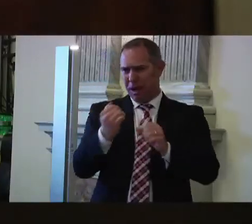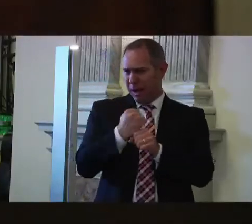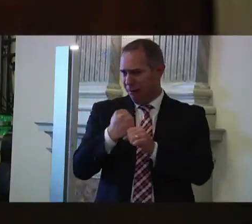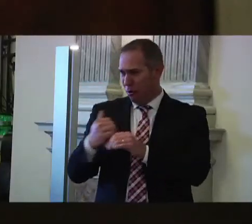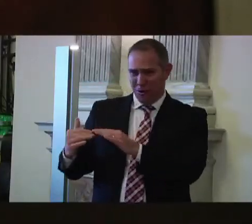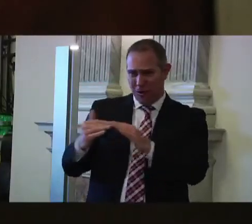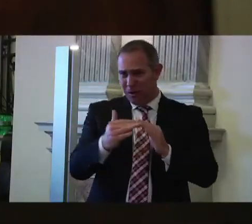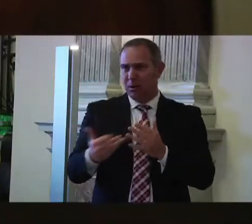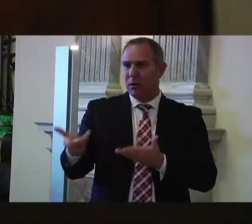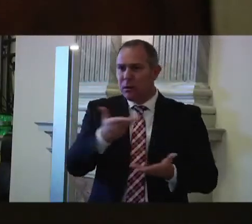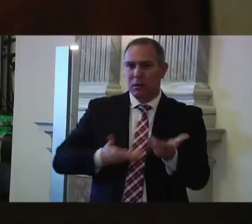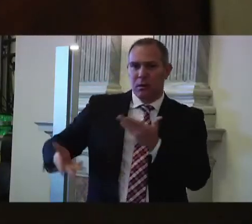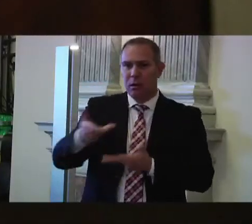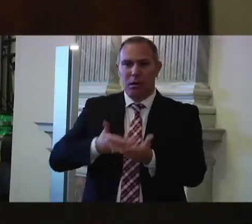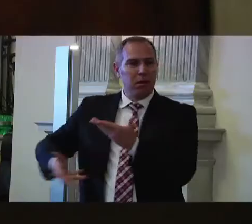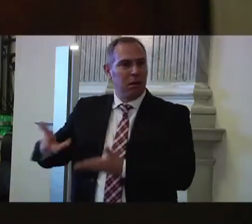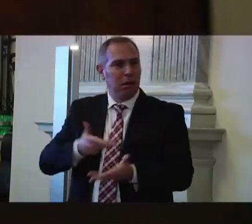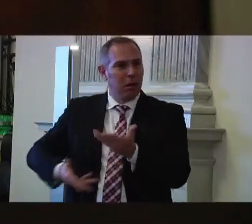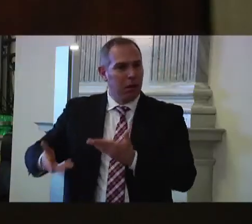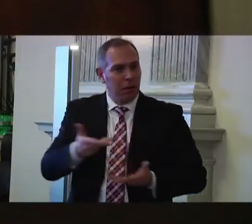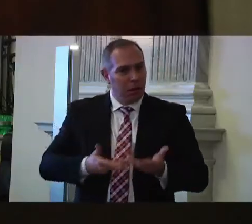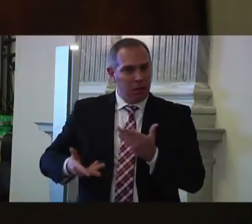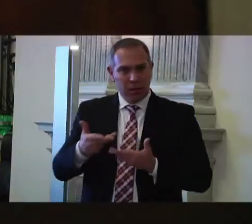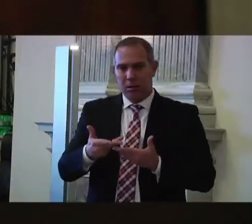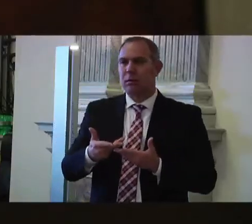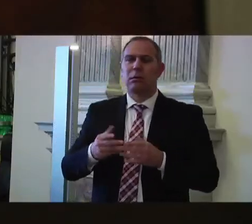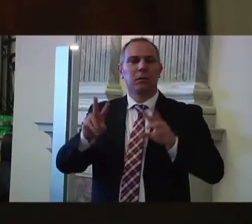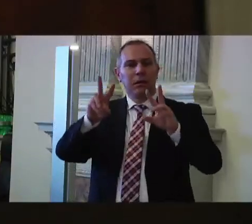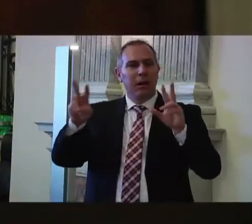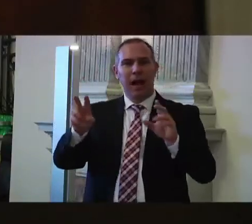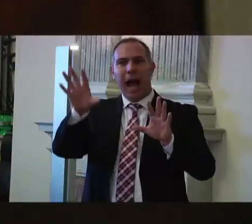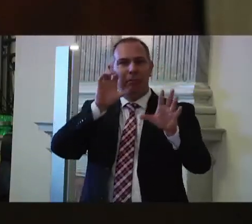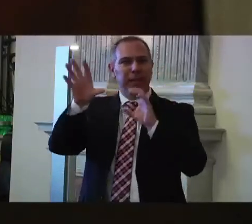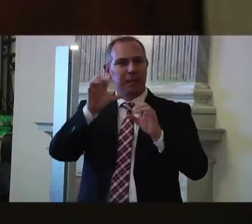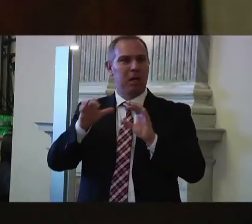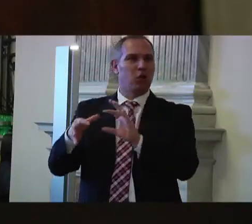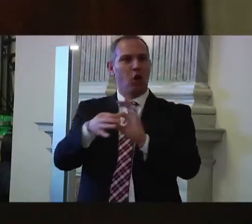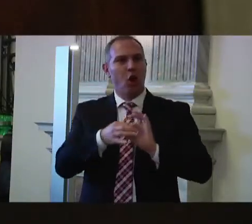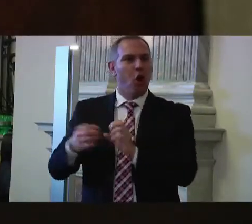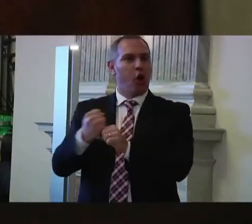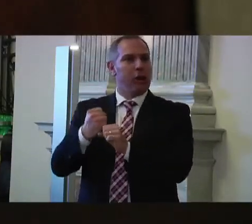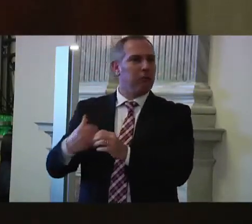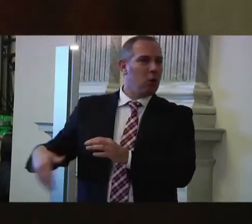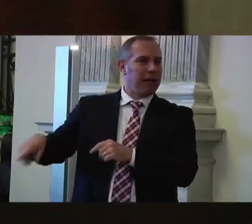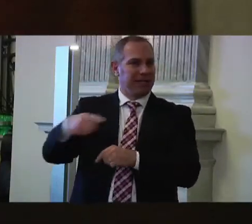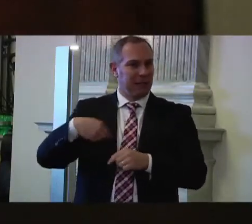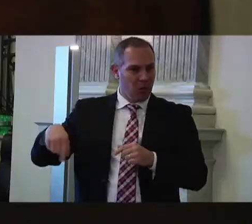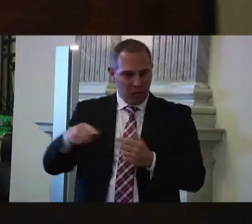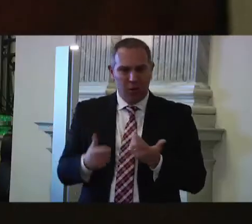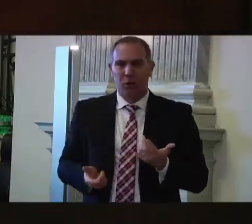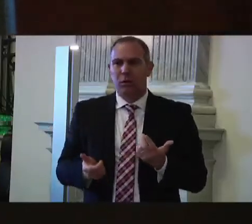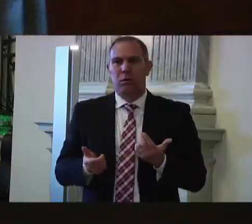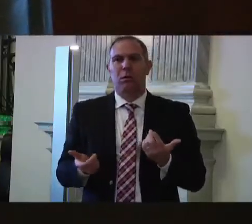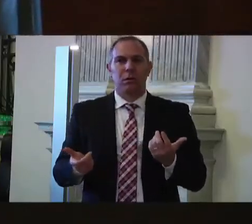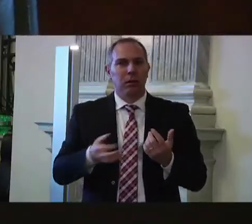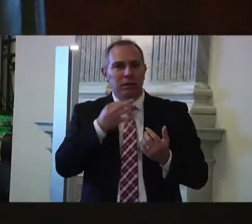settore, nell'ottica di quello che si chiama apprendimento collaborativo e cooperazione tra pari, che genera coinvolgimento, interesse